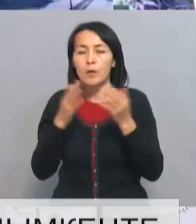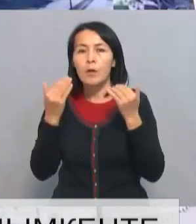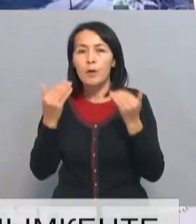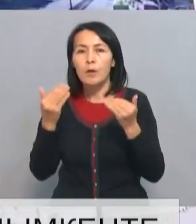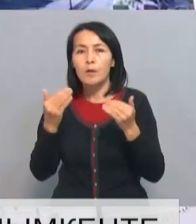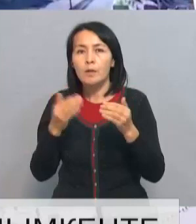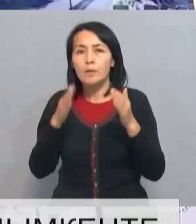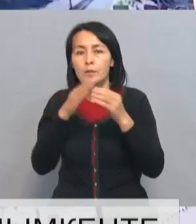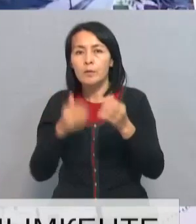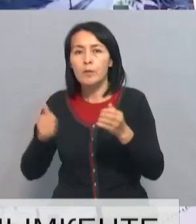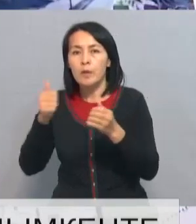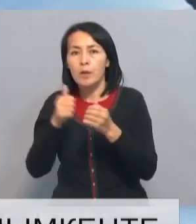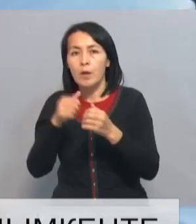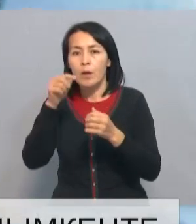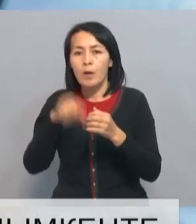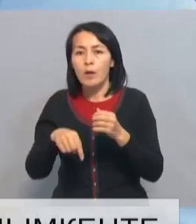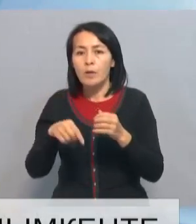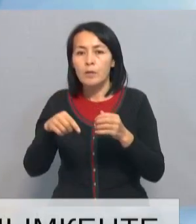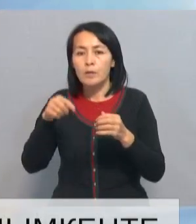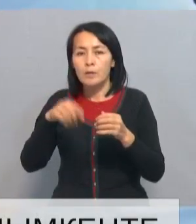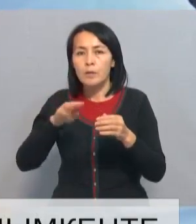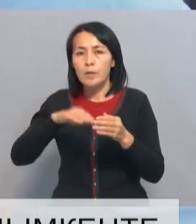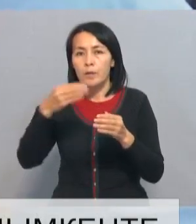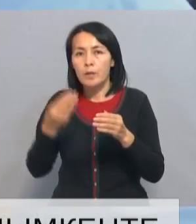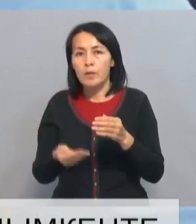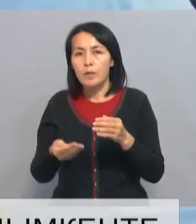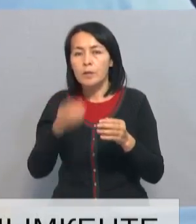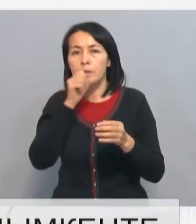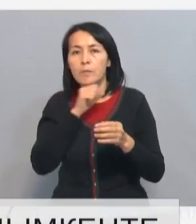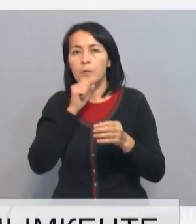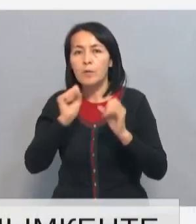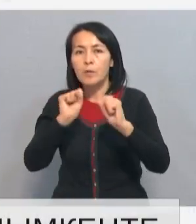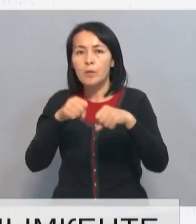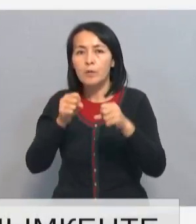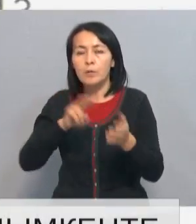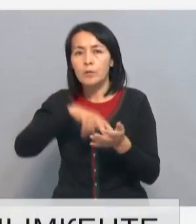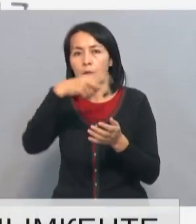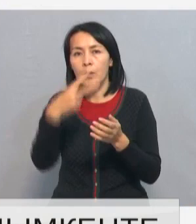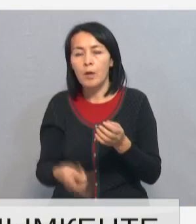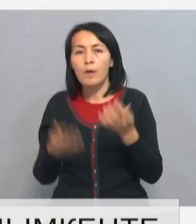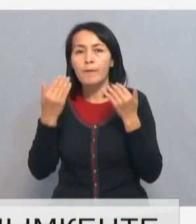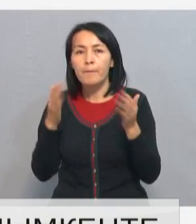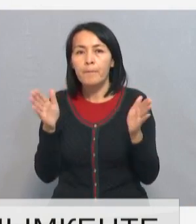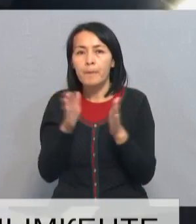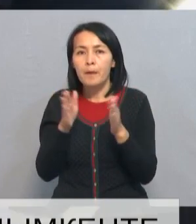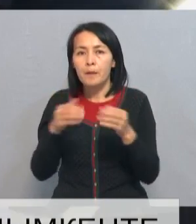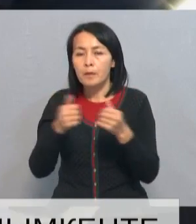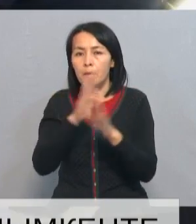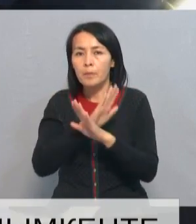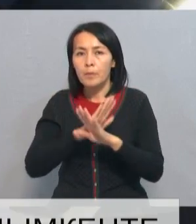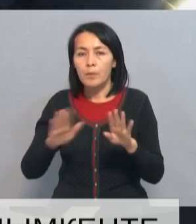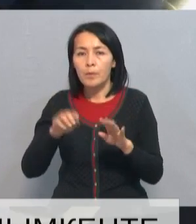у ворот своего дома он угодил в дорожную яму и вместе с похищенным байком рухнул на землю. Однако маленькая ДТП не